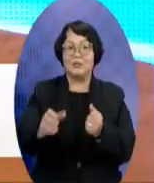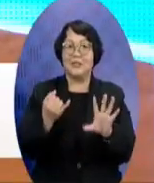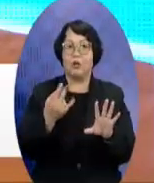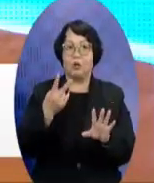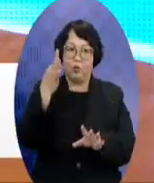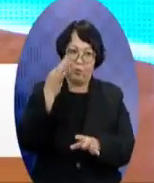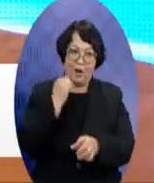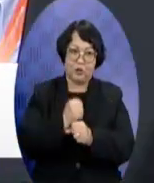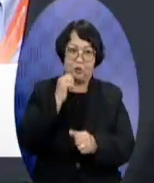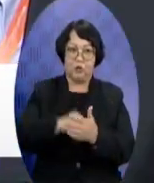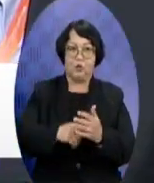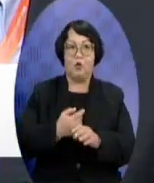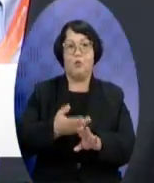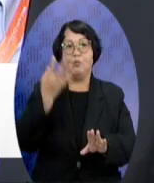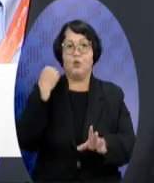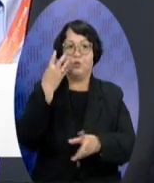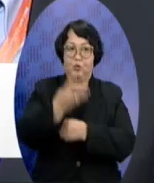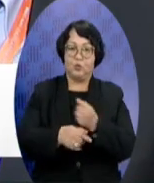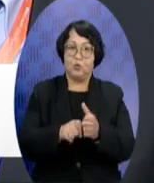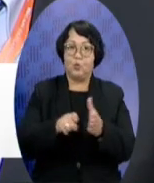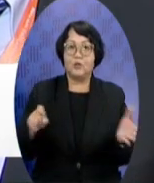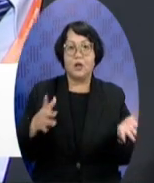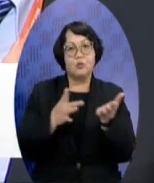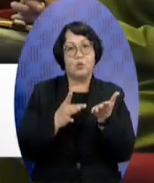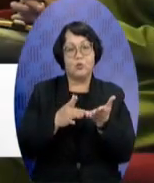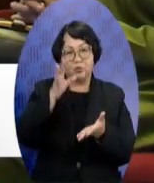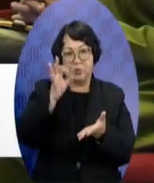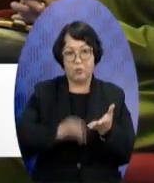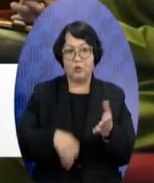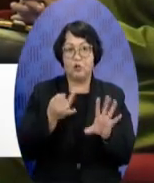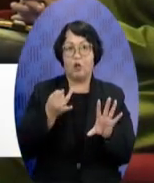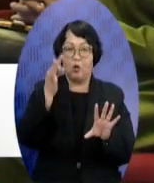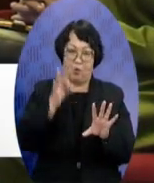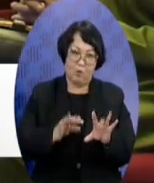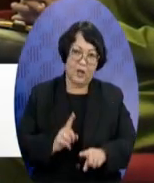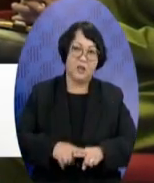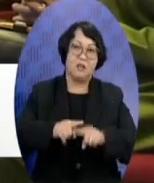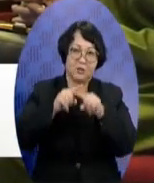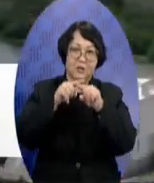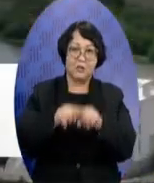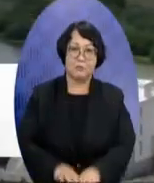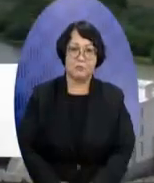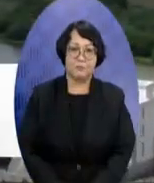ажлын байртай болсон нь өмнөх 4 жилийн дунджаас 7% өссөн үзүүлэлт юм а.